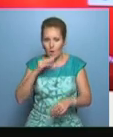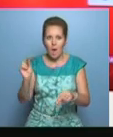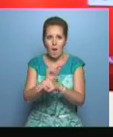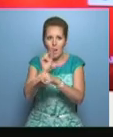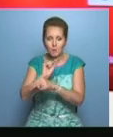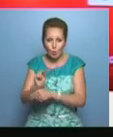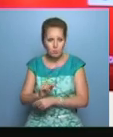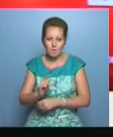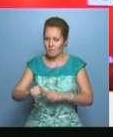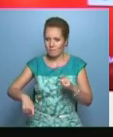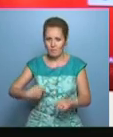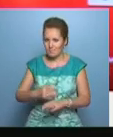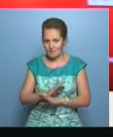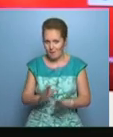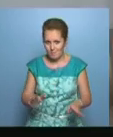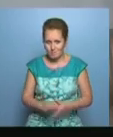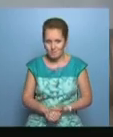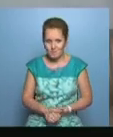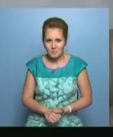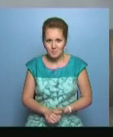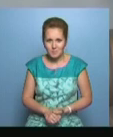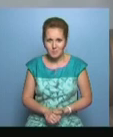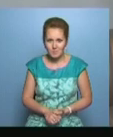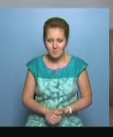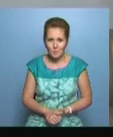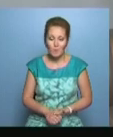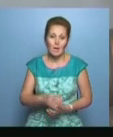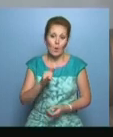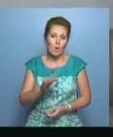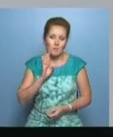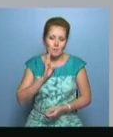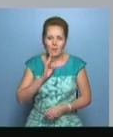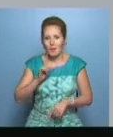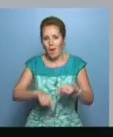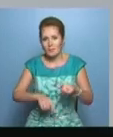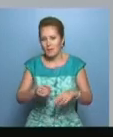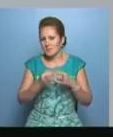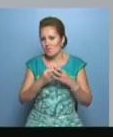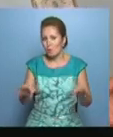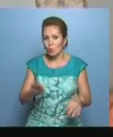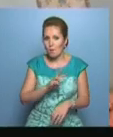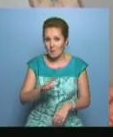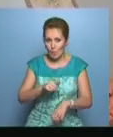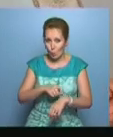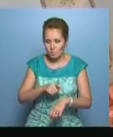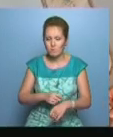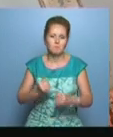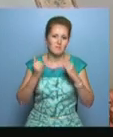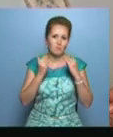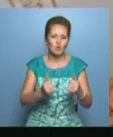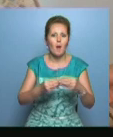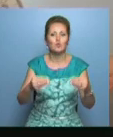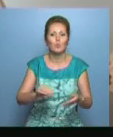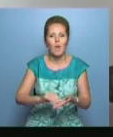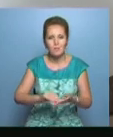там готовы удивить гостей, расскажем. У Маргариты Метляковой редкая свободная минута, да и ту приходится посвятить журналистам.